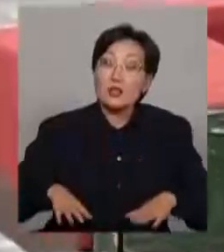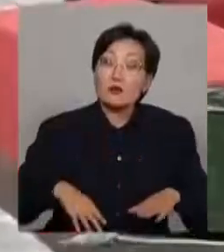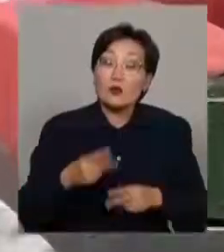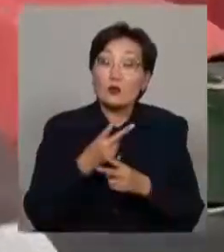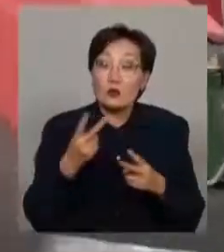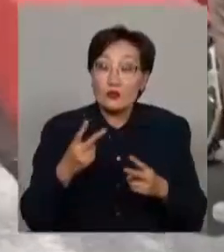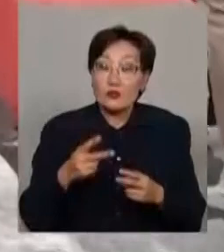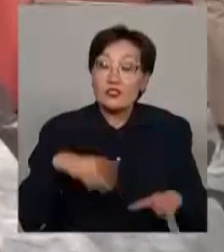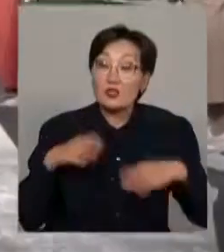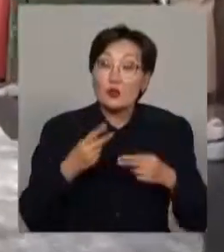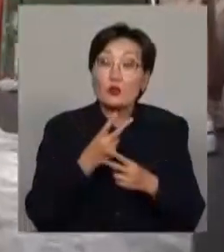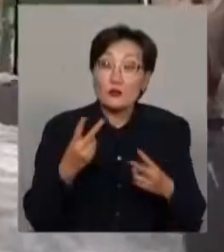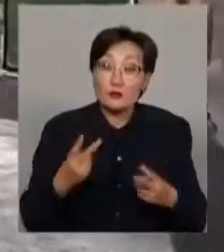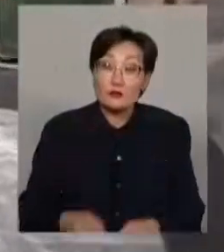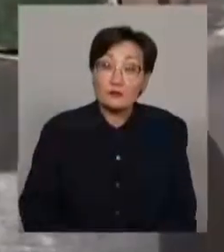куә болдық.